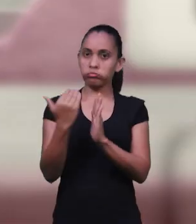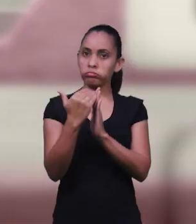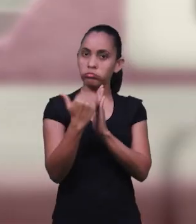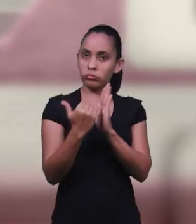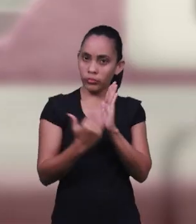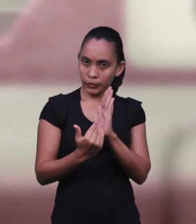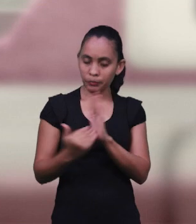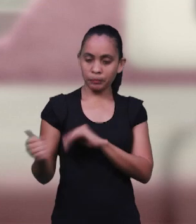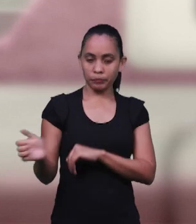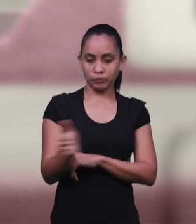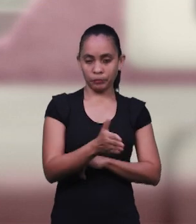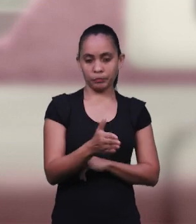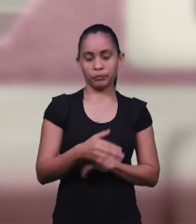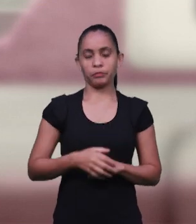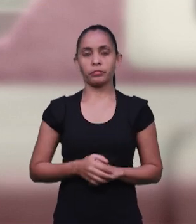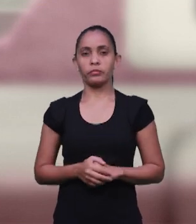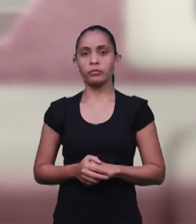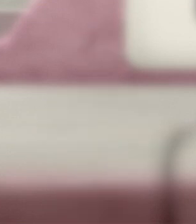Médicis.